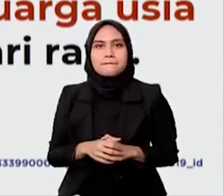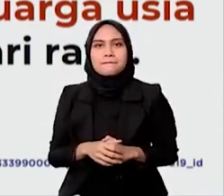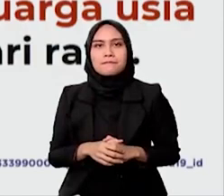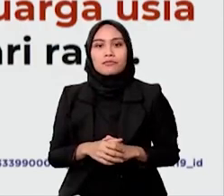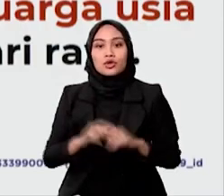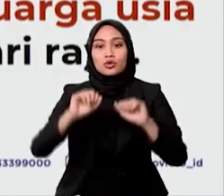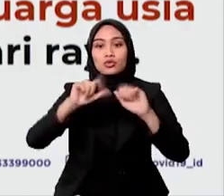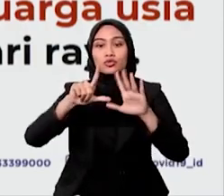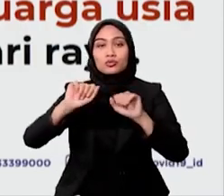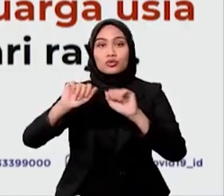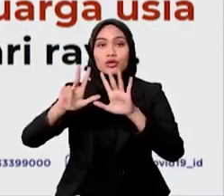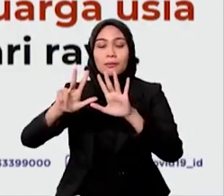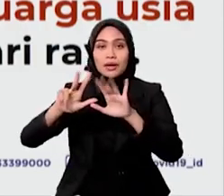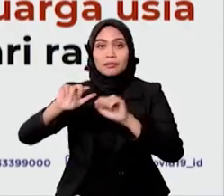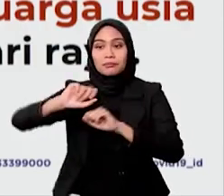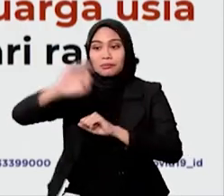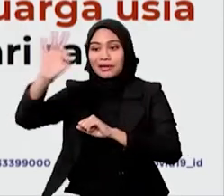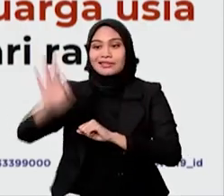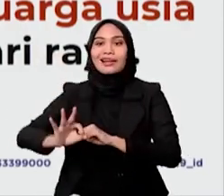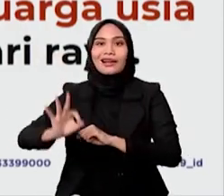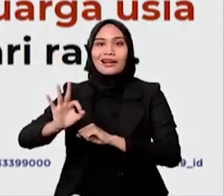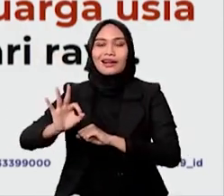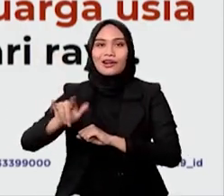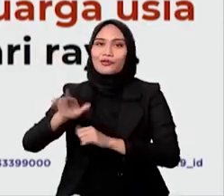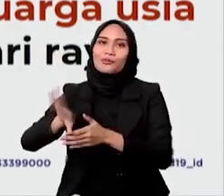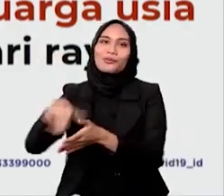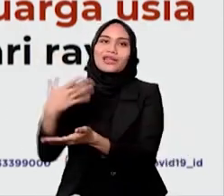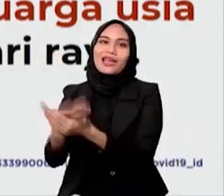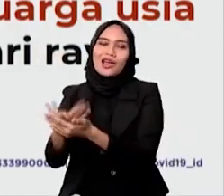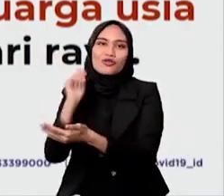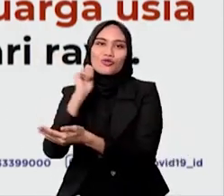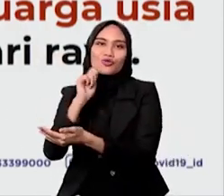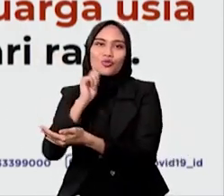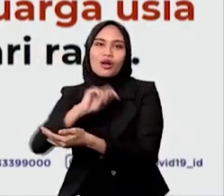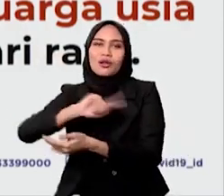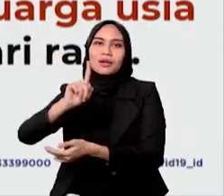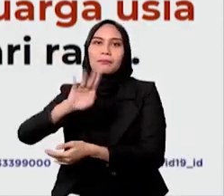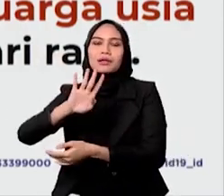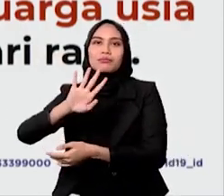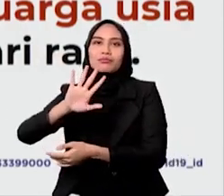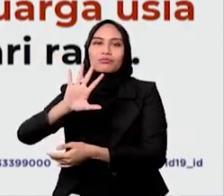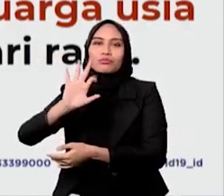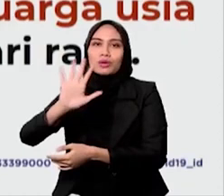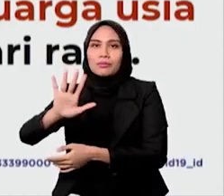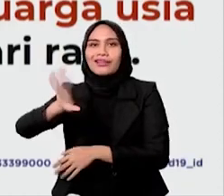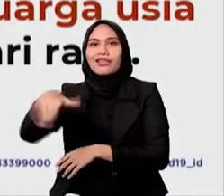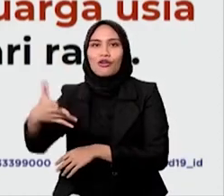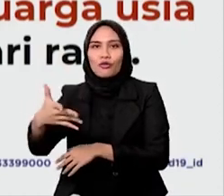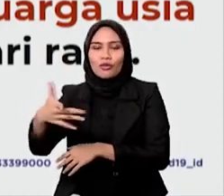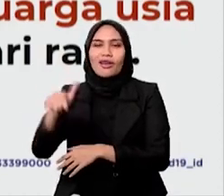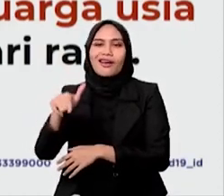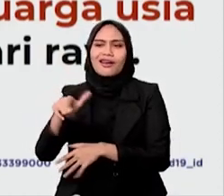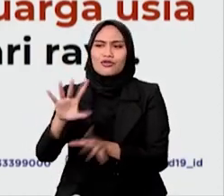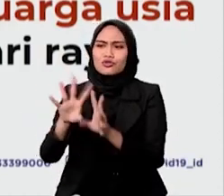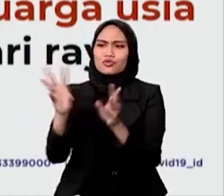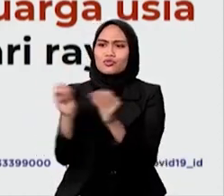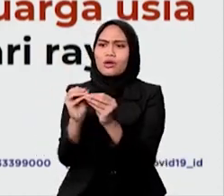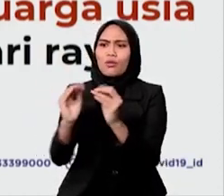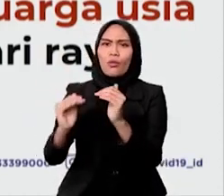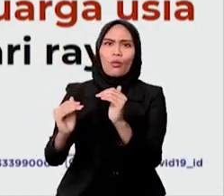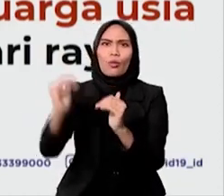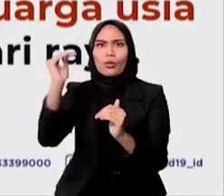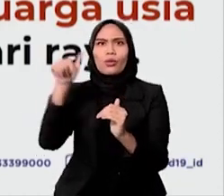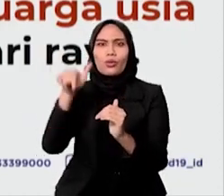tingkat 78 persen jadi ini adalah jumlah yang sangat tinggi dari